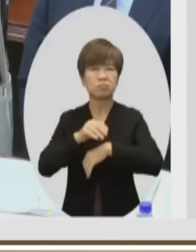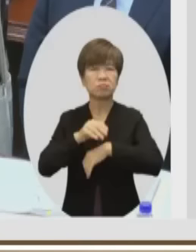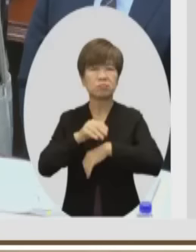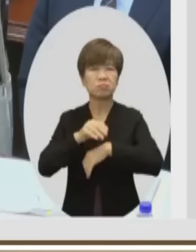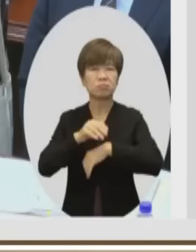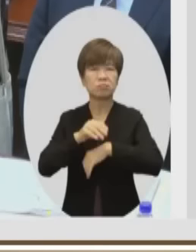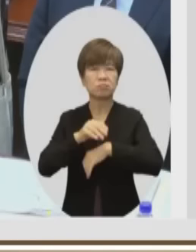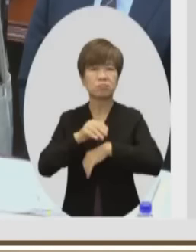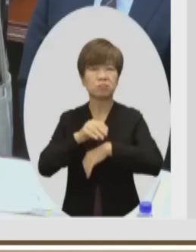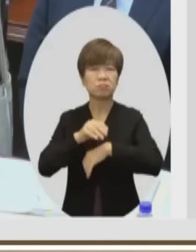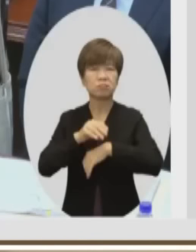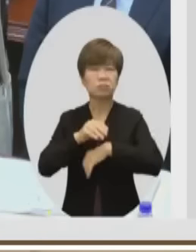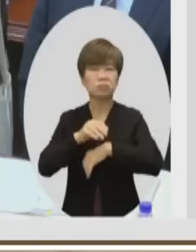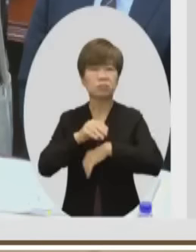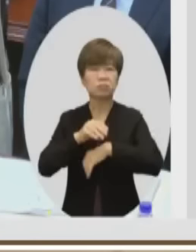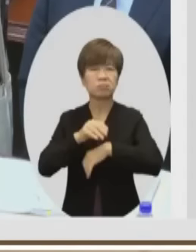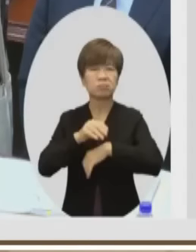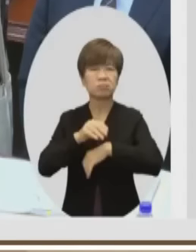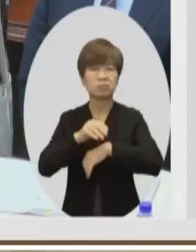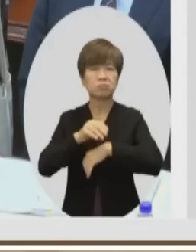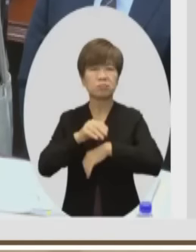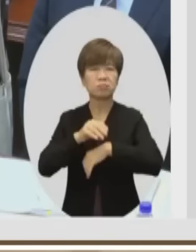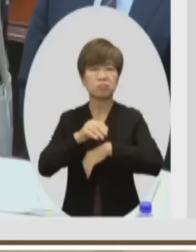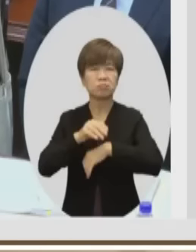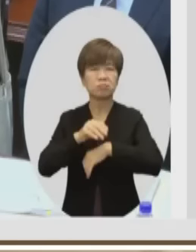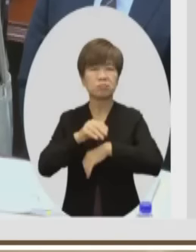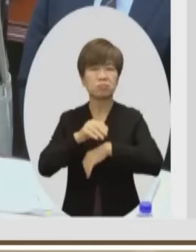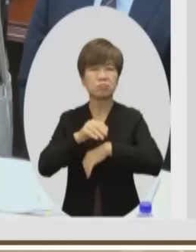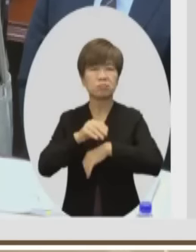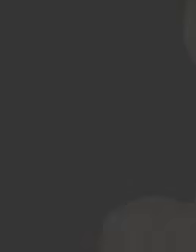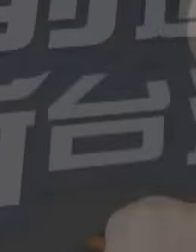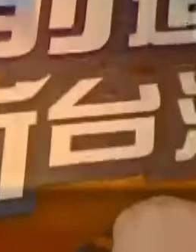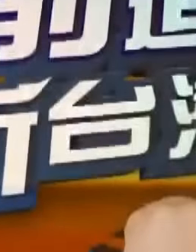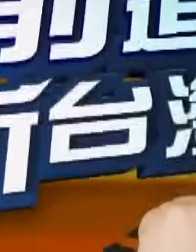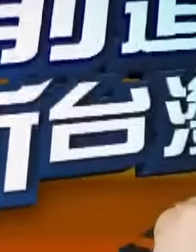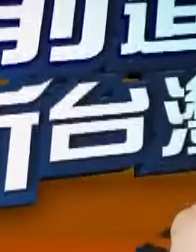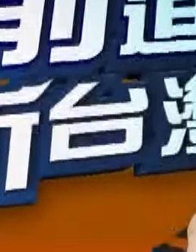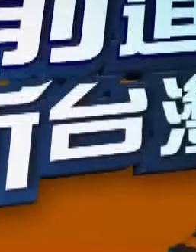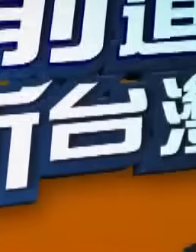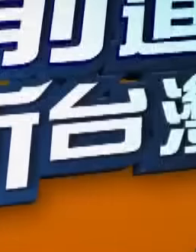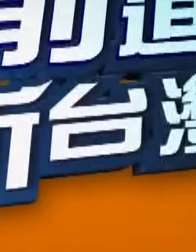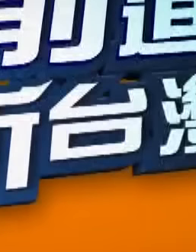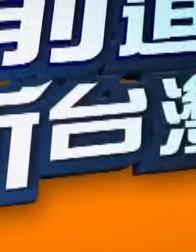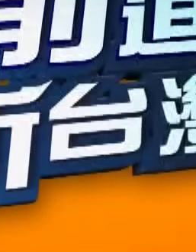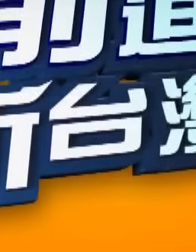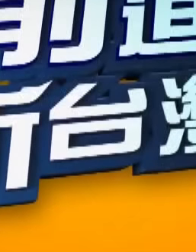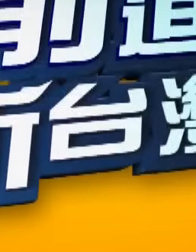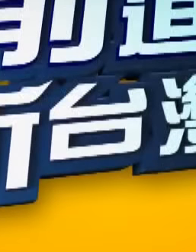黄国昌过去的话来评论现在的黄国昌就已经足够了。